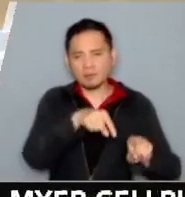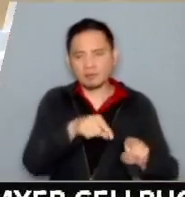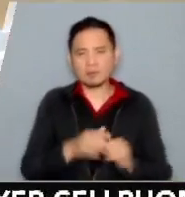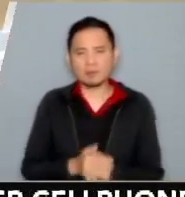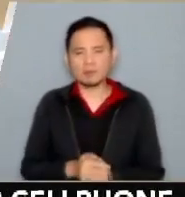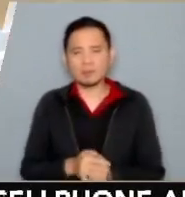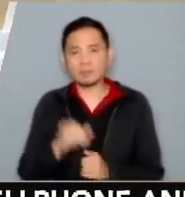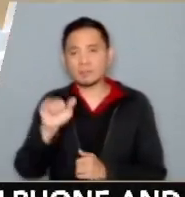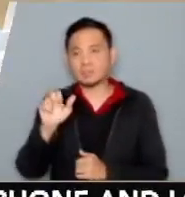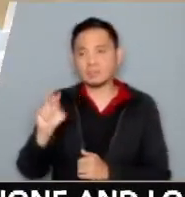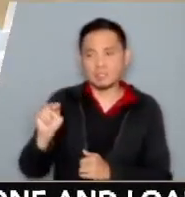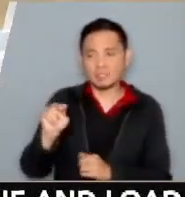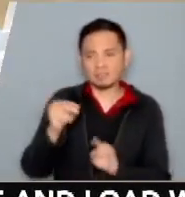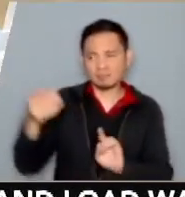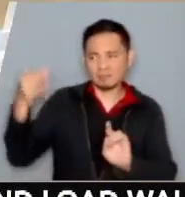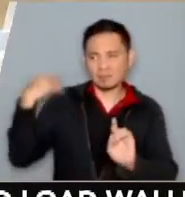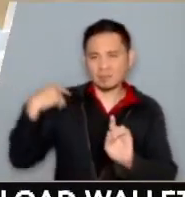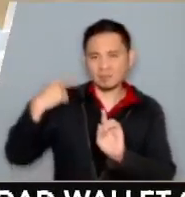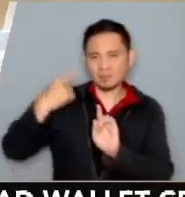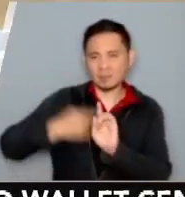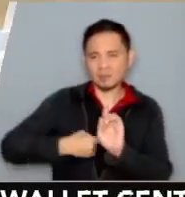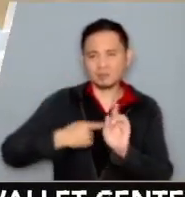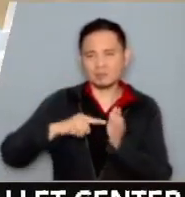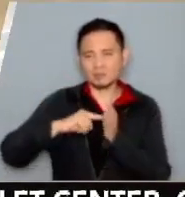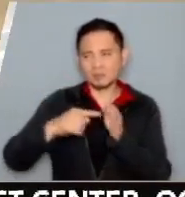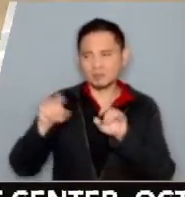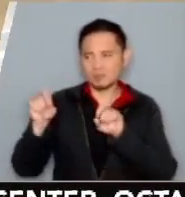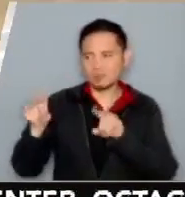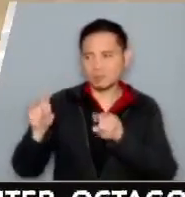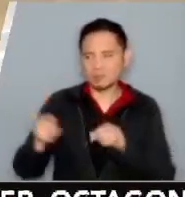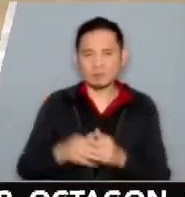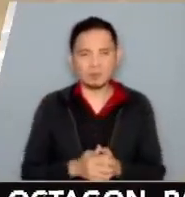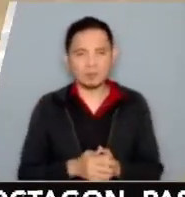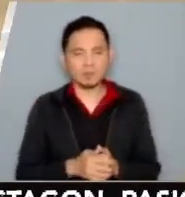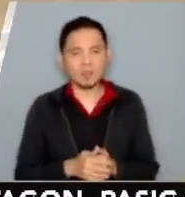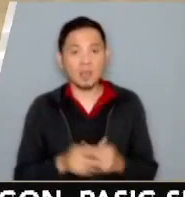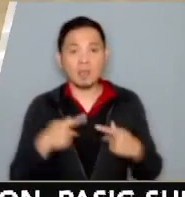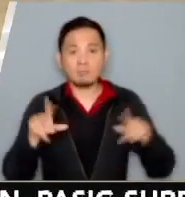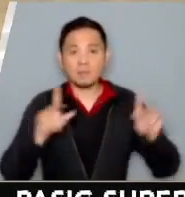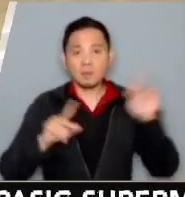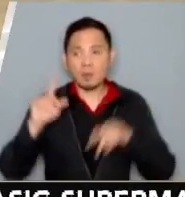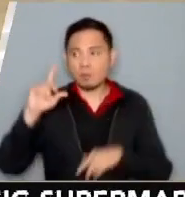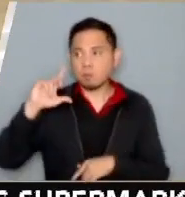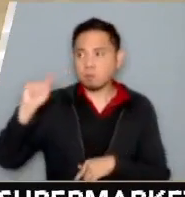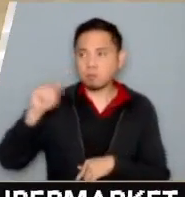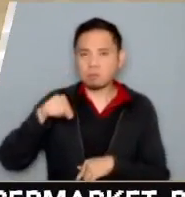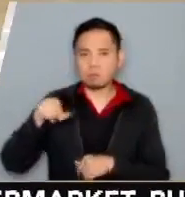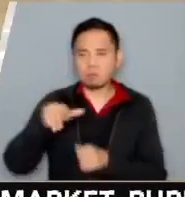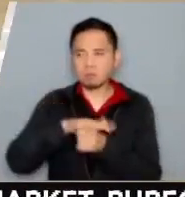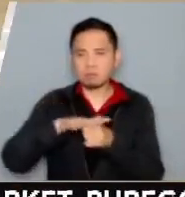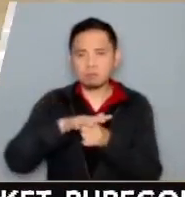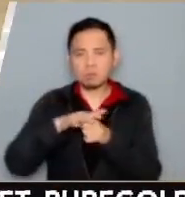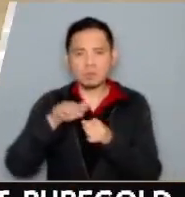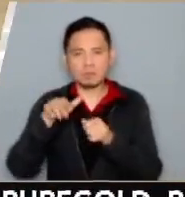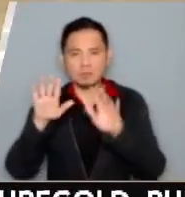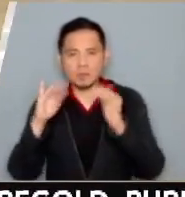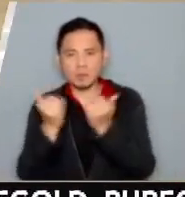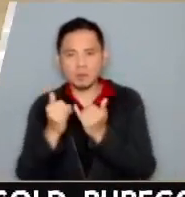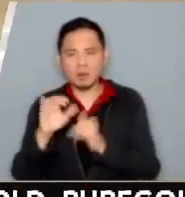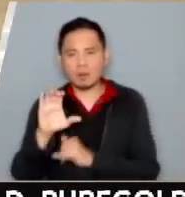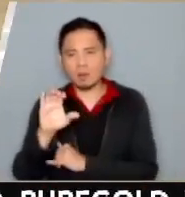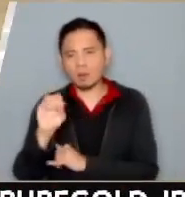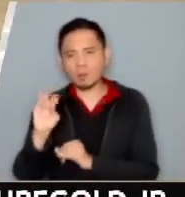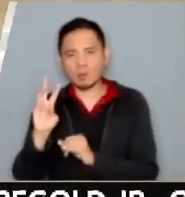itong operation natin sa sumbong ng mga concerned citizen dito sa area, particularly dito sa may barangay Commonwealth, na merong